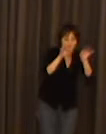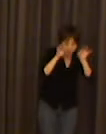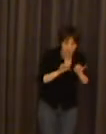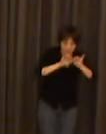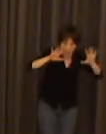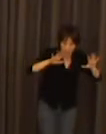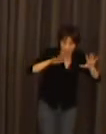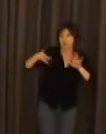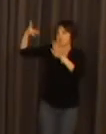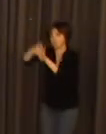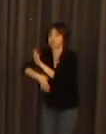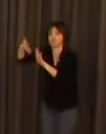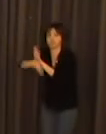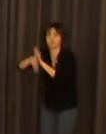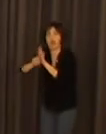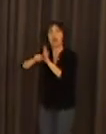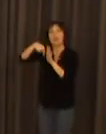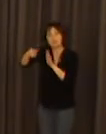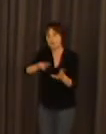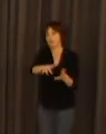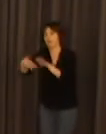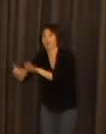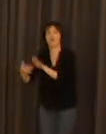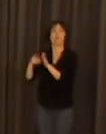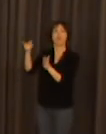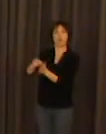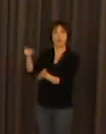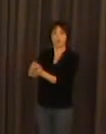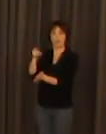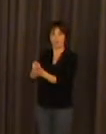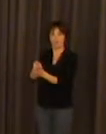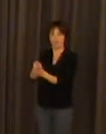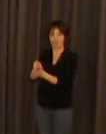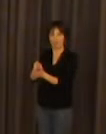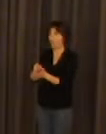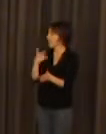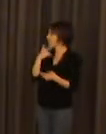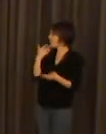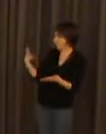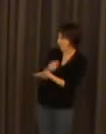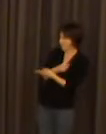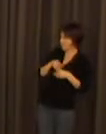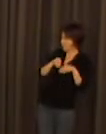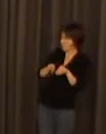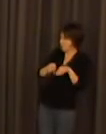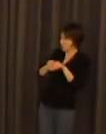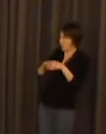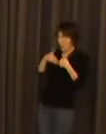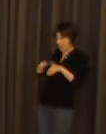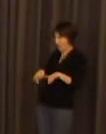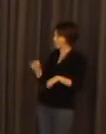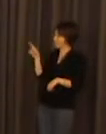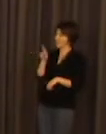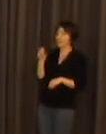pas per acollir totes les coses que es fan servir o tots els usos que fan servir, sinó perquè des de l'ús, a partir de l'ús, s'han